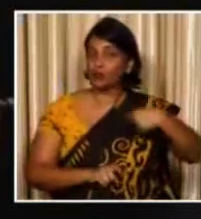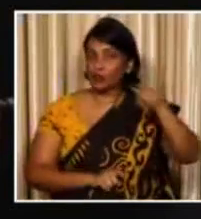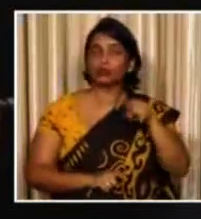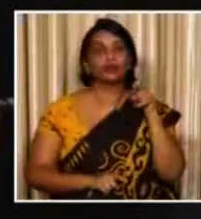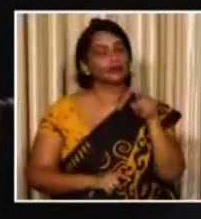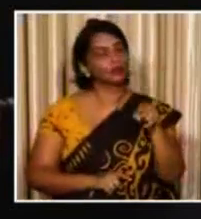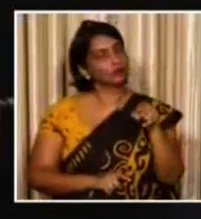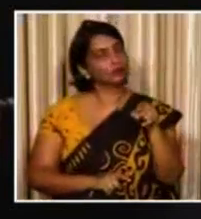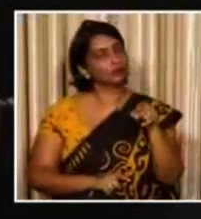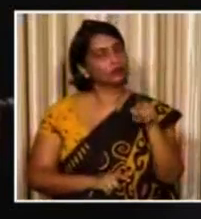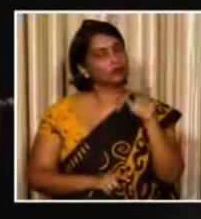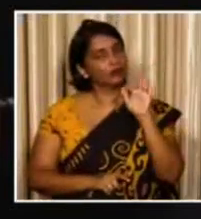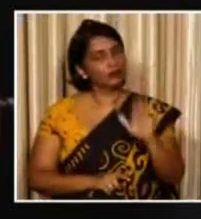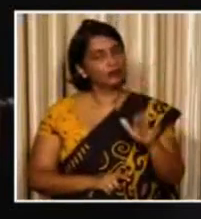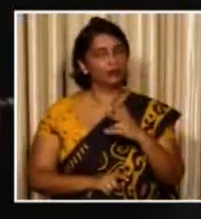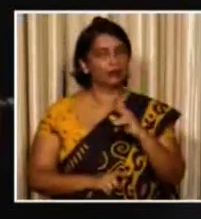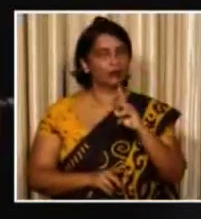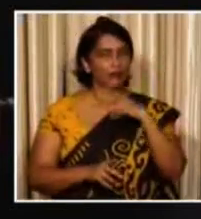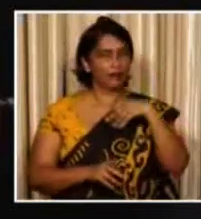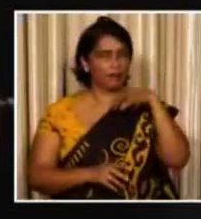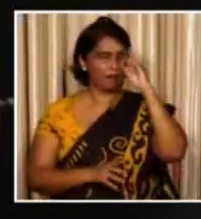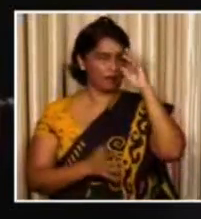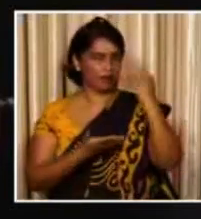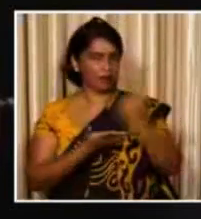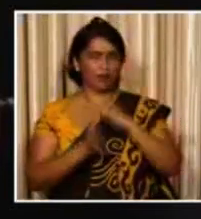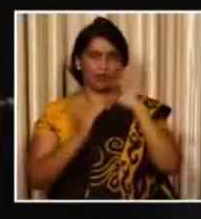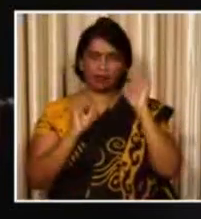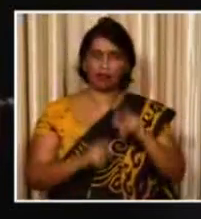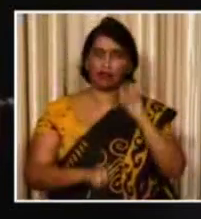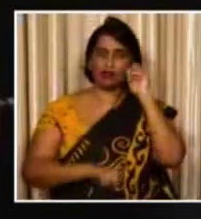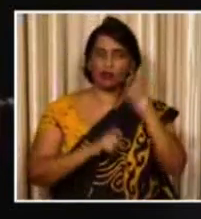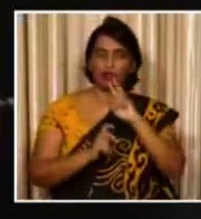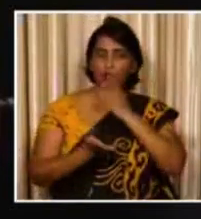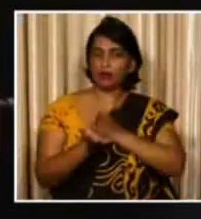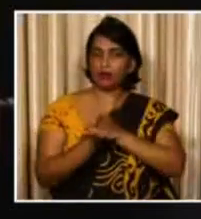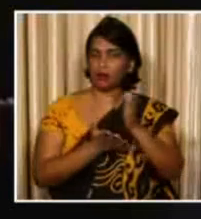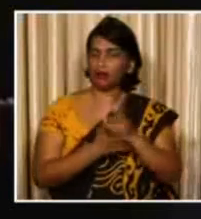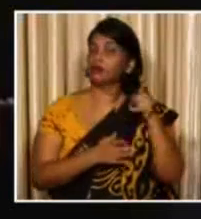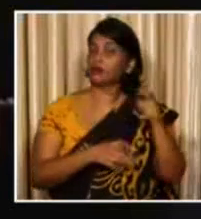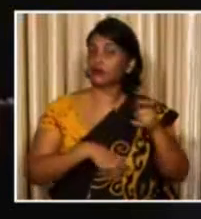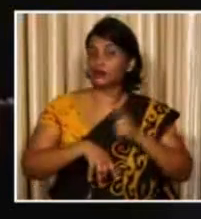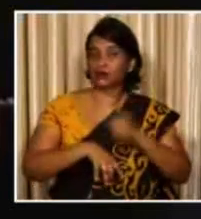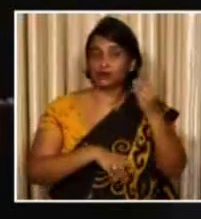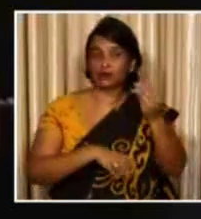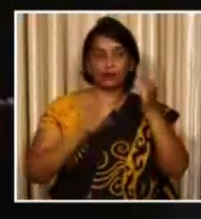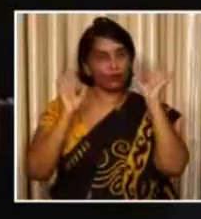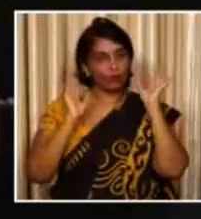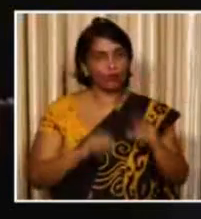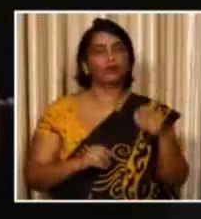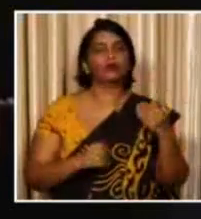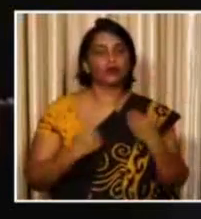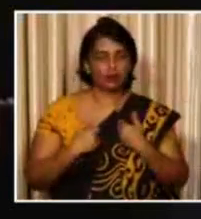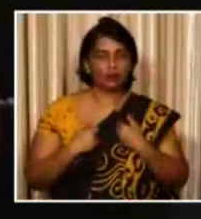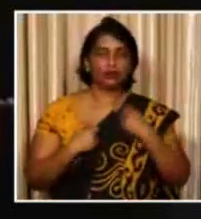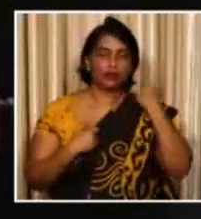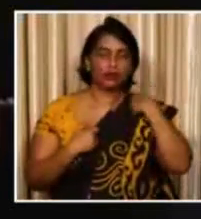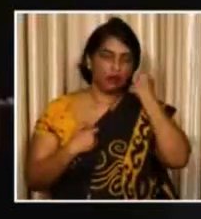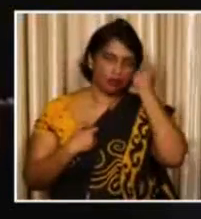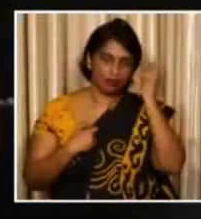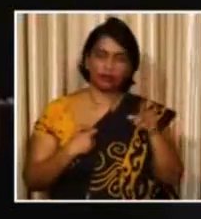ഓണ്ട നുരവട്ടേന ബവത് എസേ ജനതാവ രവട്ടീമട ഓണ്ട ഇടതിയ യുതു നെത്തി ബവത് മാഗേ